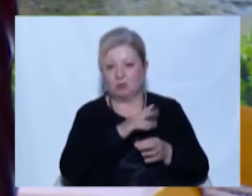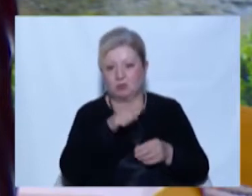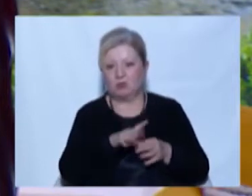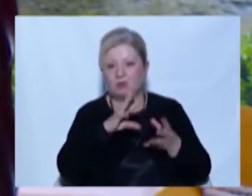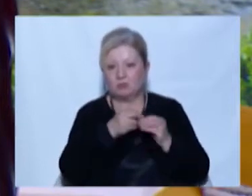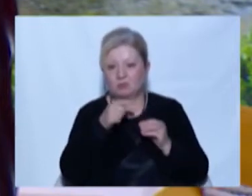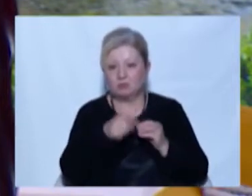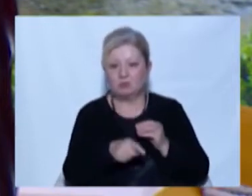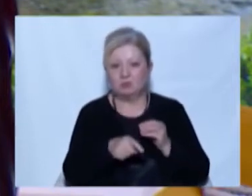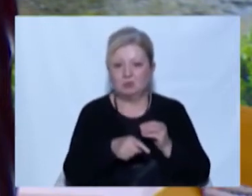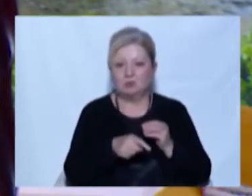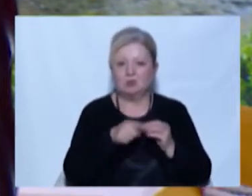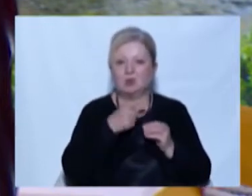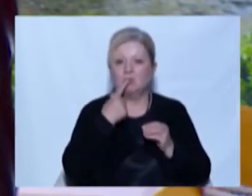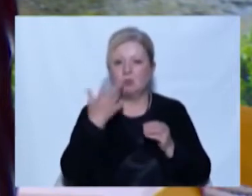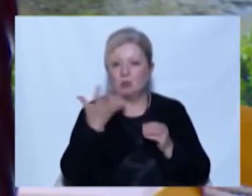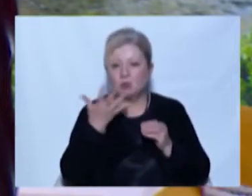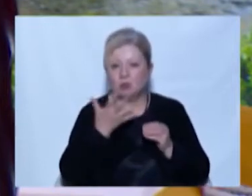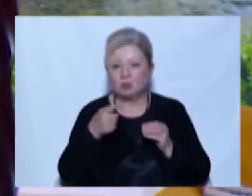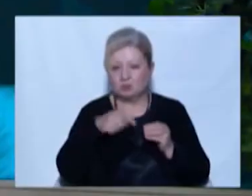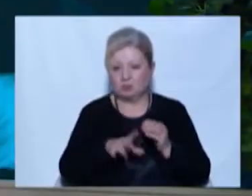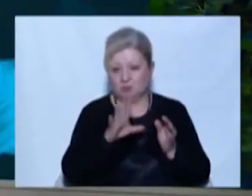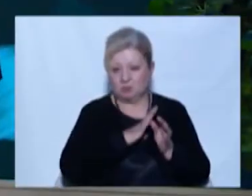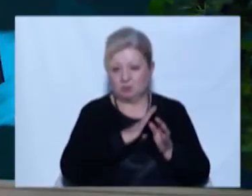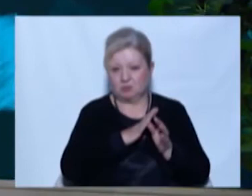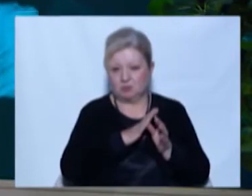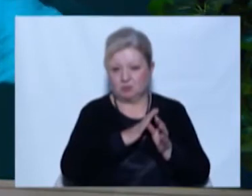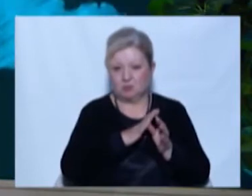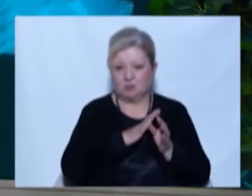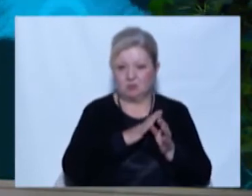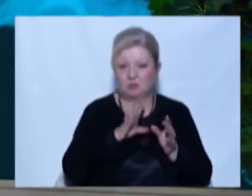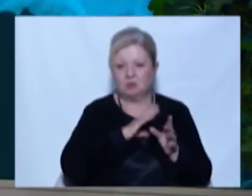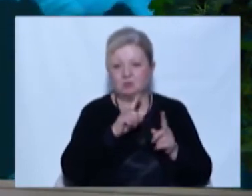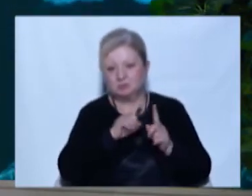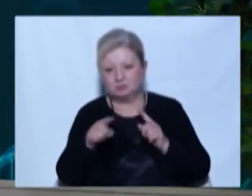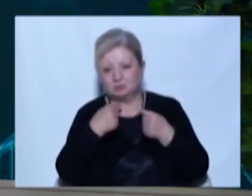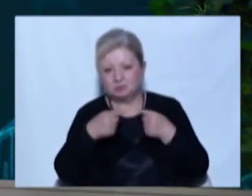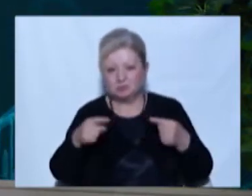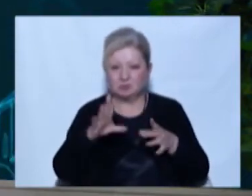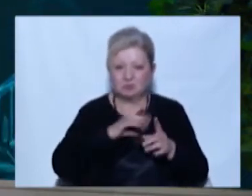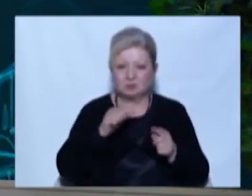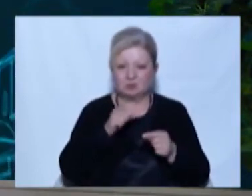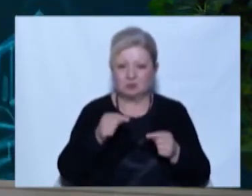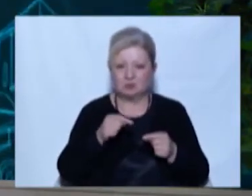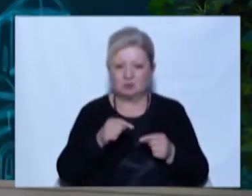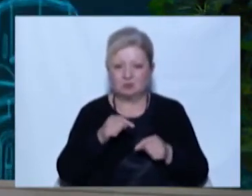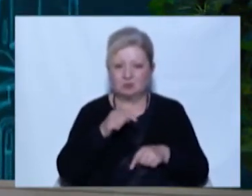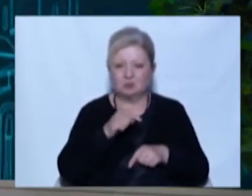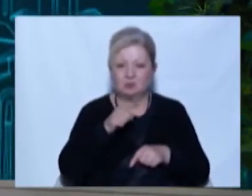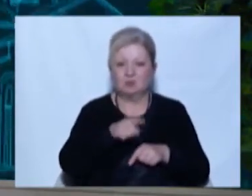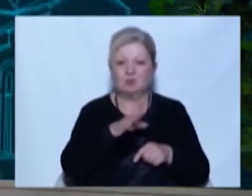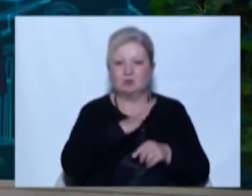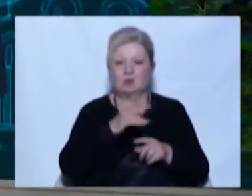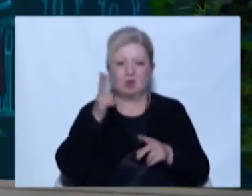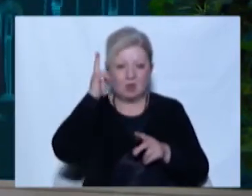Ყველაფერი ეს პოლიტიკაშიც გარკვეულ ხერხულობებს წარმოშობდა. 1946 წელს საბჭოთა კავშირში ამერიკის ელჩის